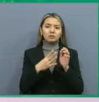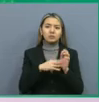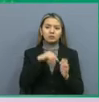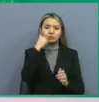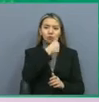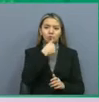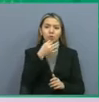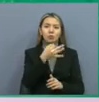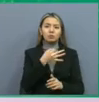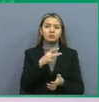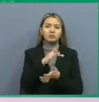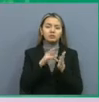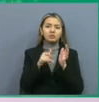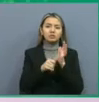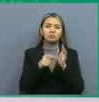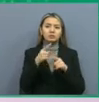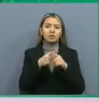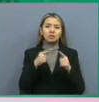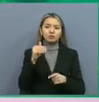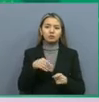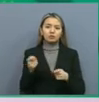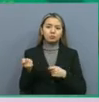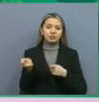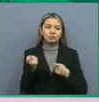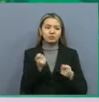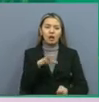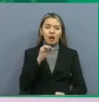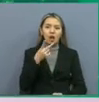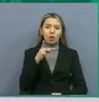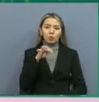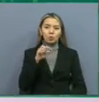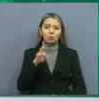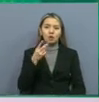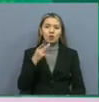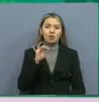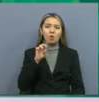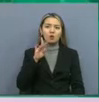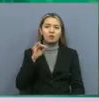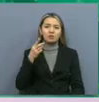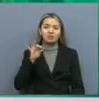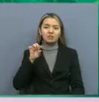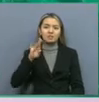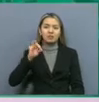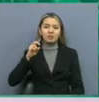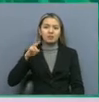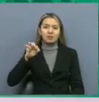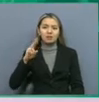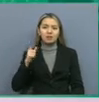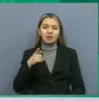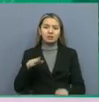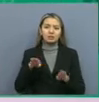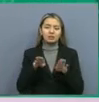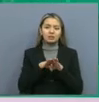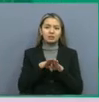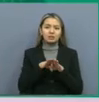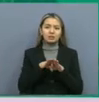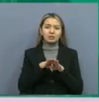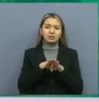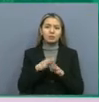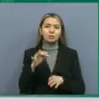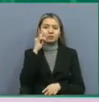жылы облыс аумағында 6500 бас мал әкелінген. Ангус, Герефорд, Голштен Фриз, Сименталь тәрізді зенгі баба түлектері